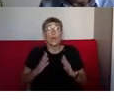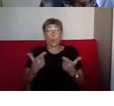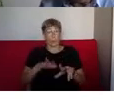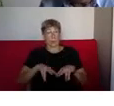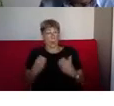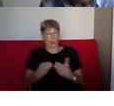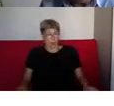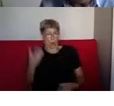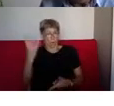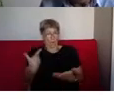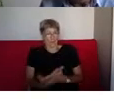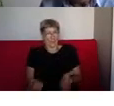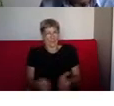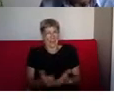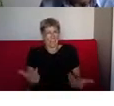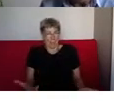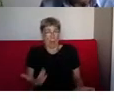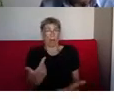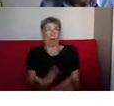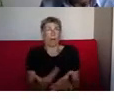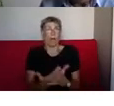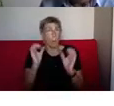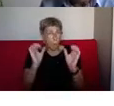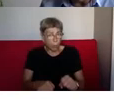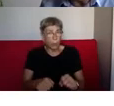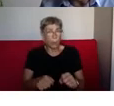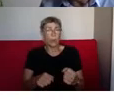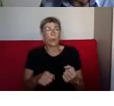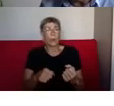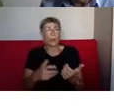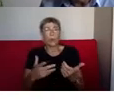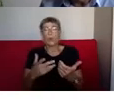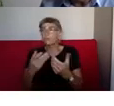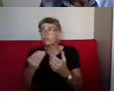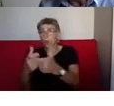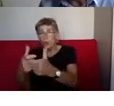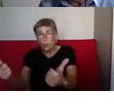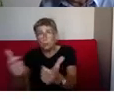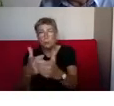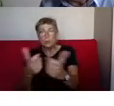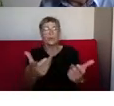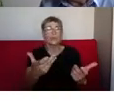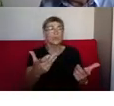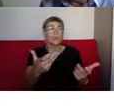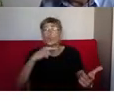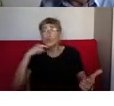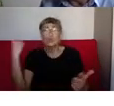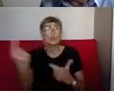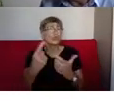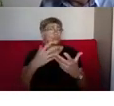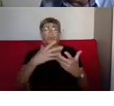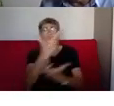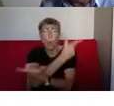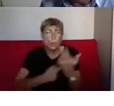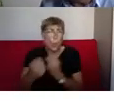aujourd'hui, hein, comme on fait aujourd'hui, ça permet d'assurer aux entreprises et à tout le monde économique une vraie